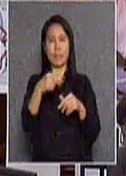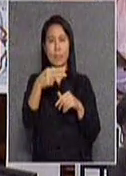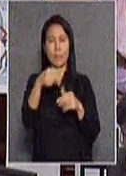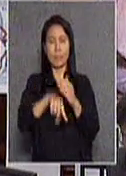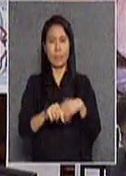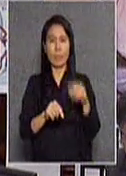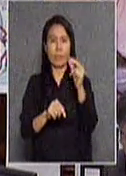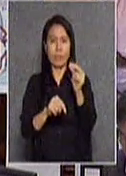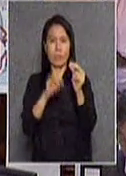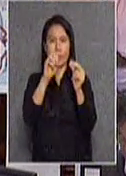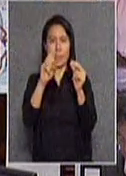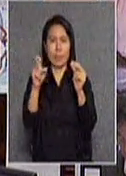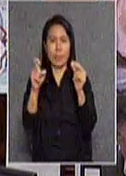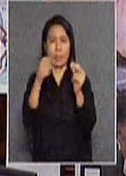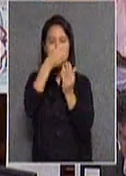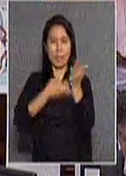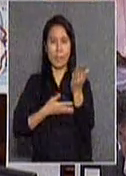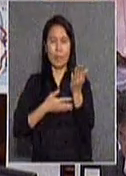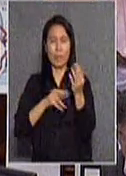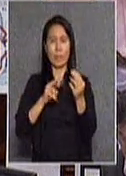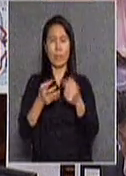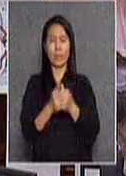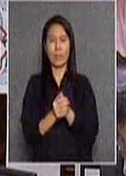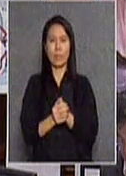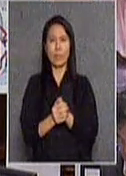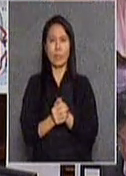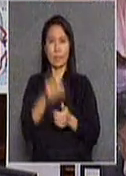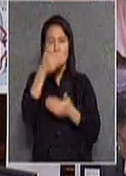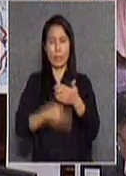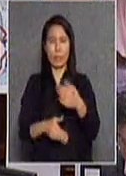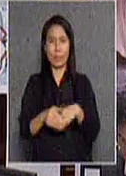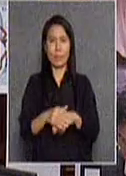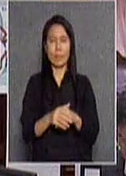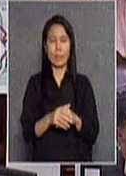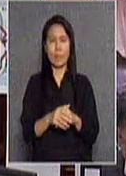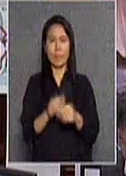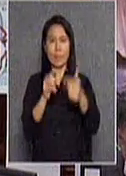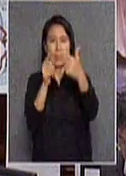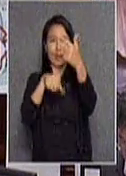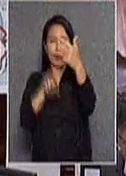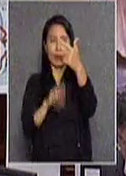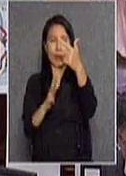的第709項修正案，削減